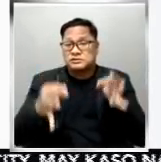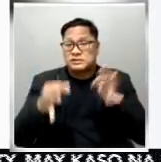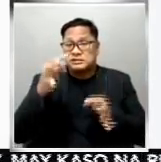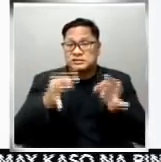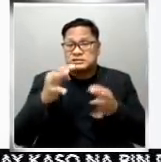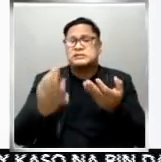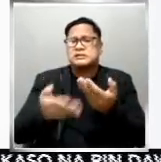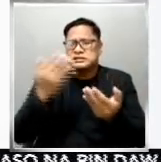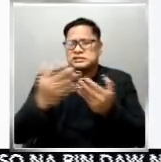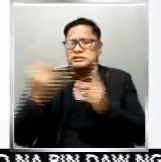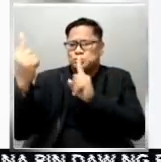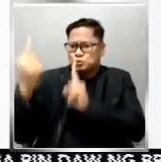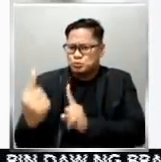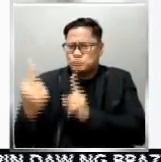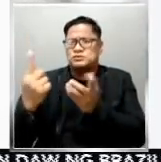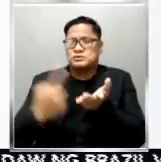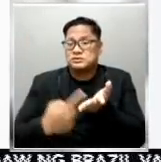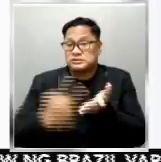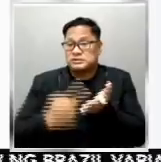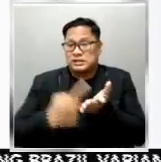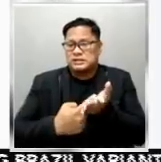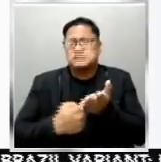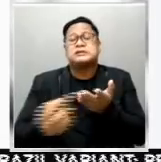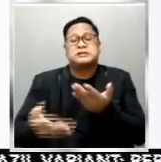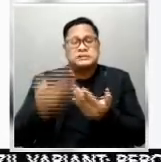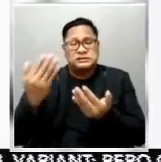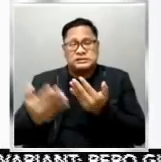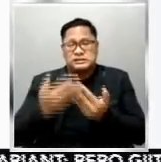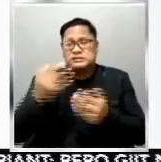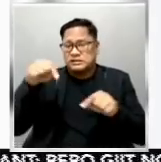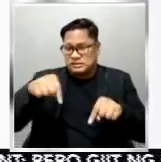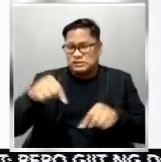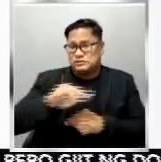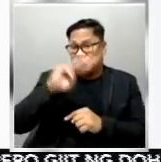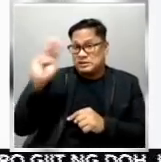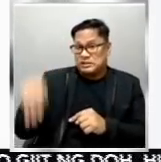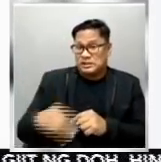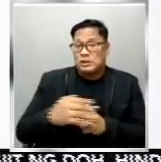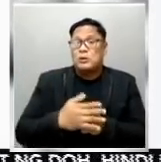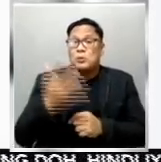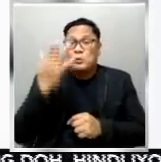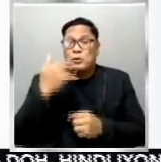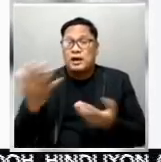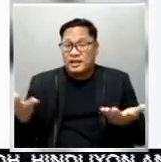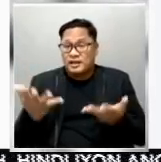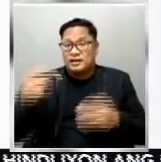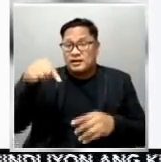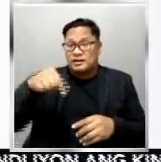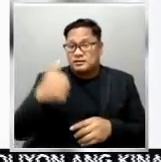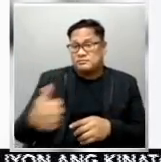kausapin. Yun ang nangyayari dito sa Metro Manila kasi nandito ang mga general ng PNP.